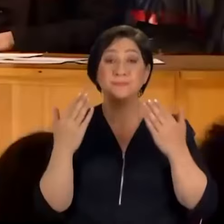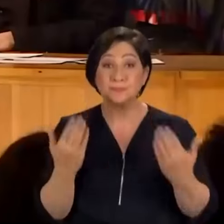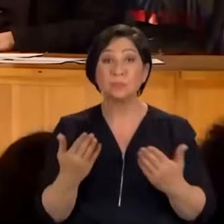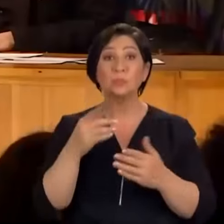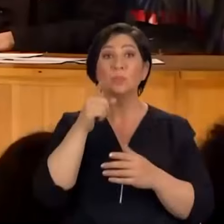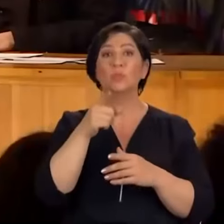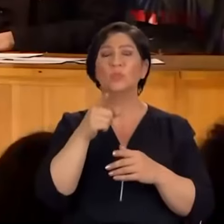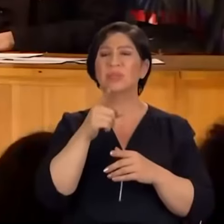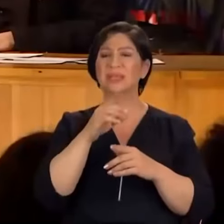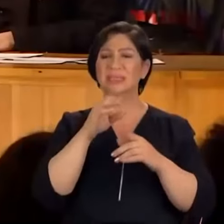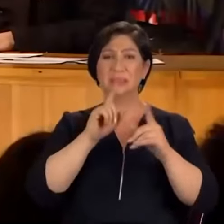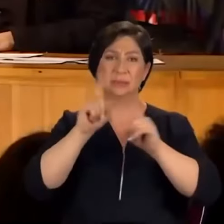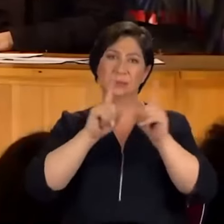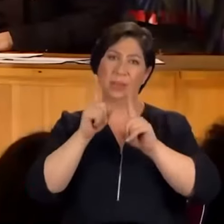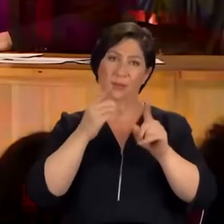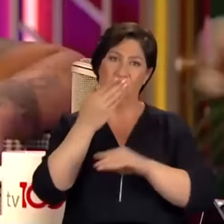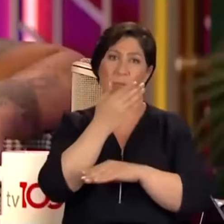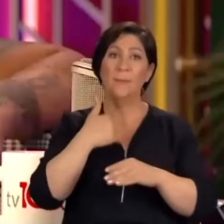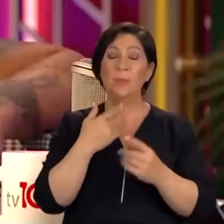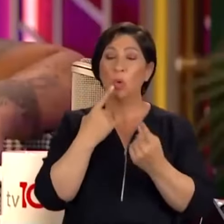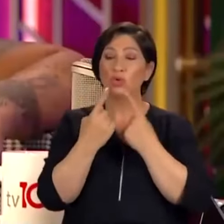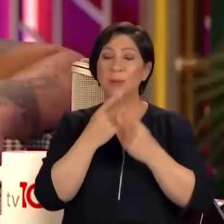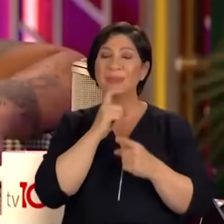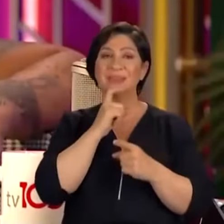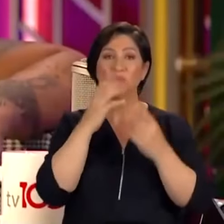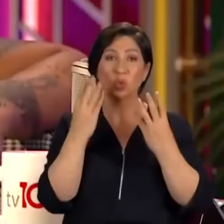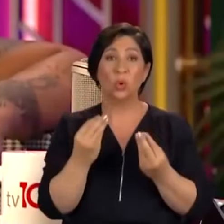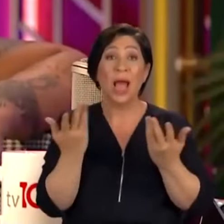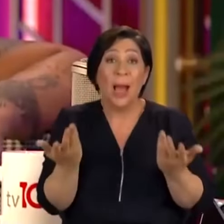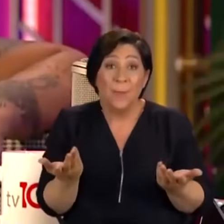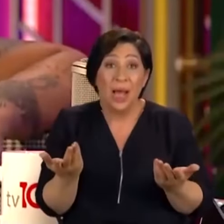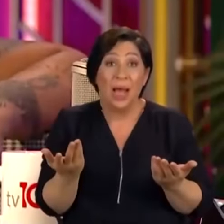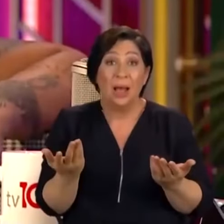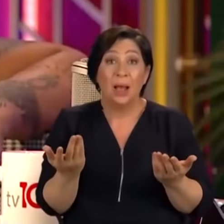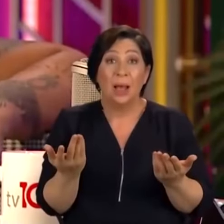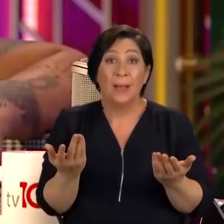Bu tamamıyla yargıda olan bir konu benim konuşmam Yanlış olur Fakat